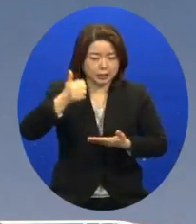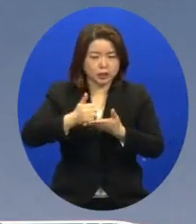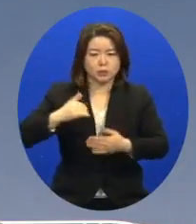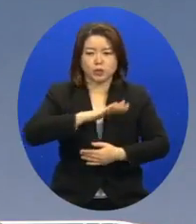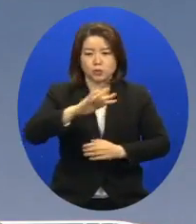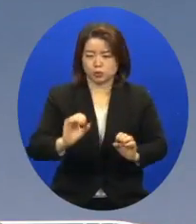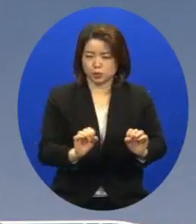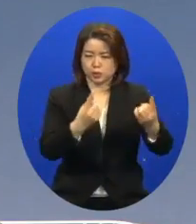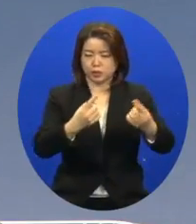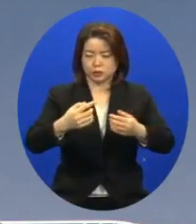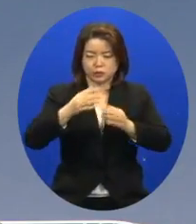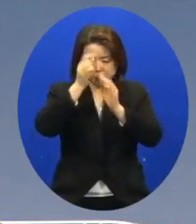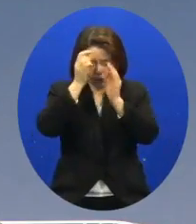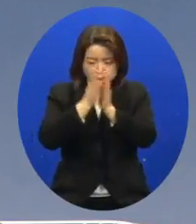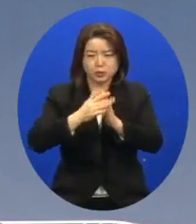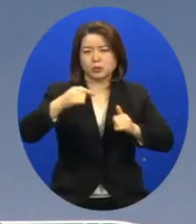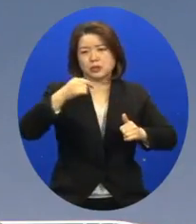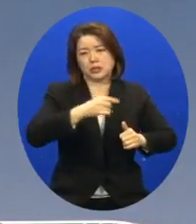시키시는 것이